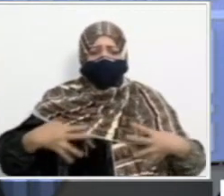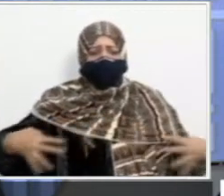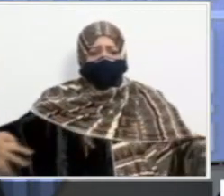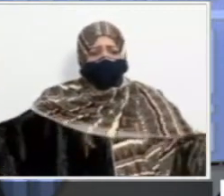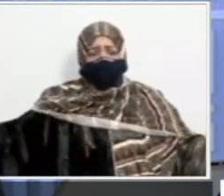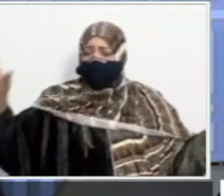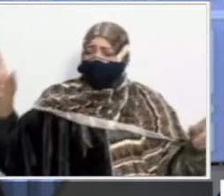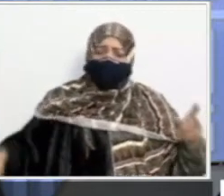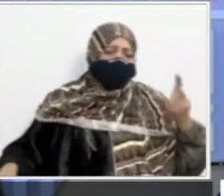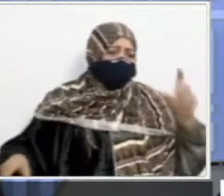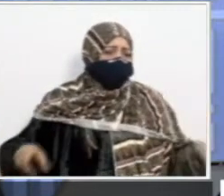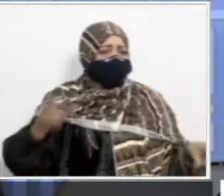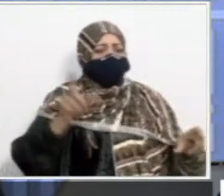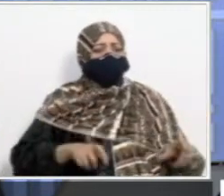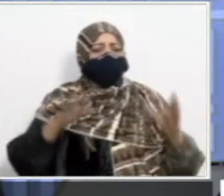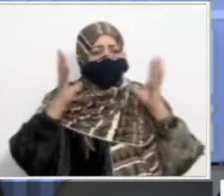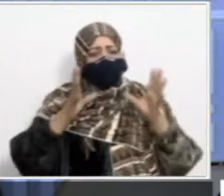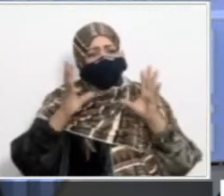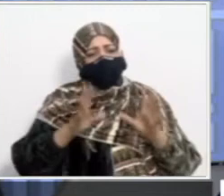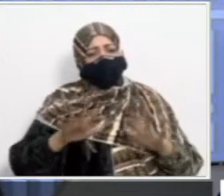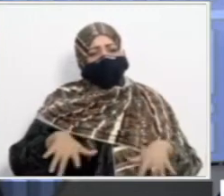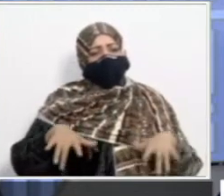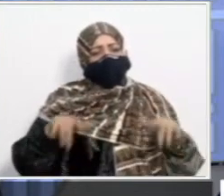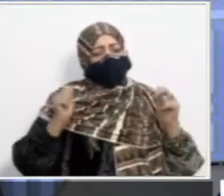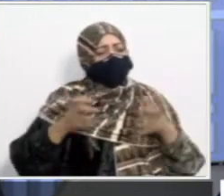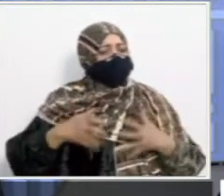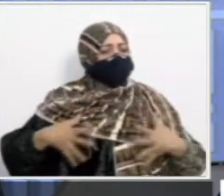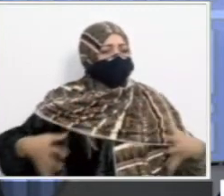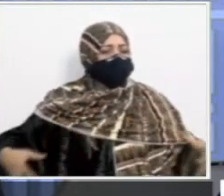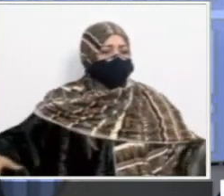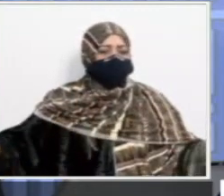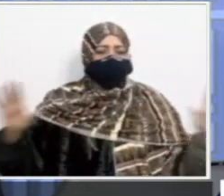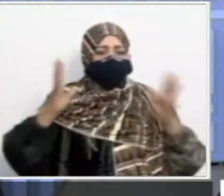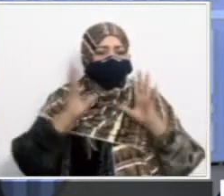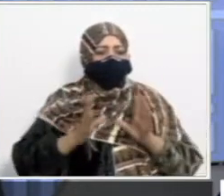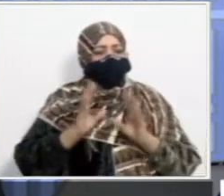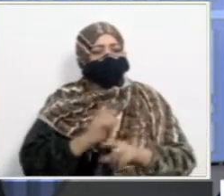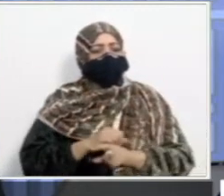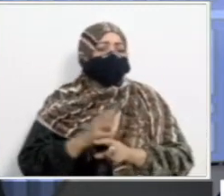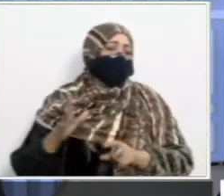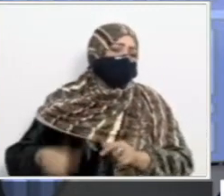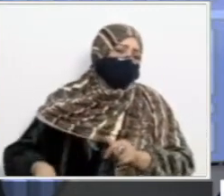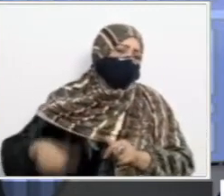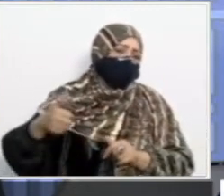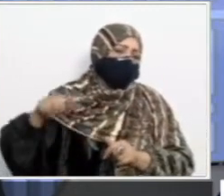كأن مسبوقين، أو الأفضل أن يقدموا أحدهم يتم بهم الصلاة.